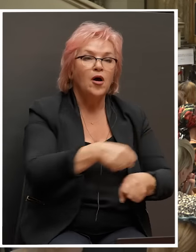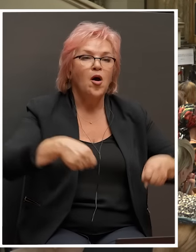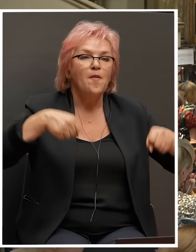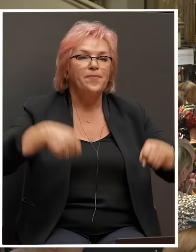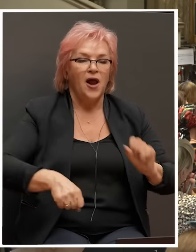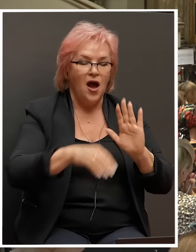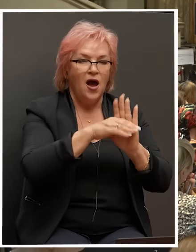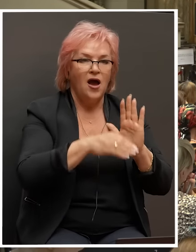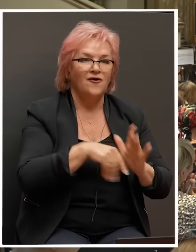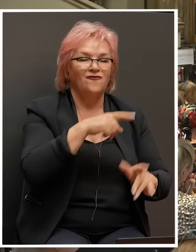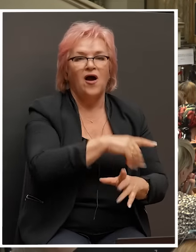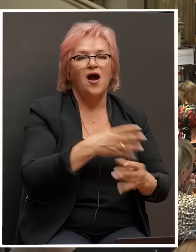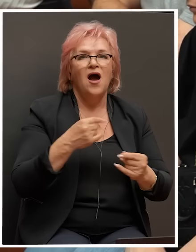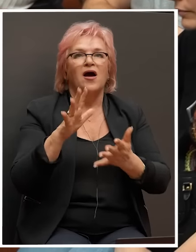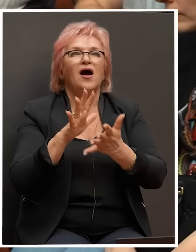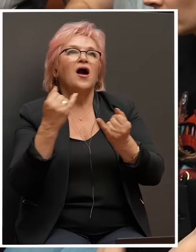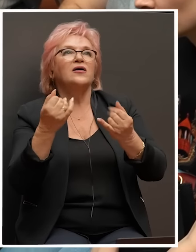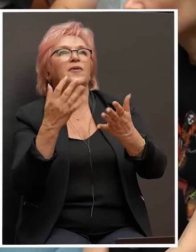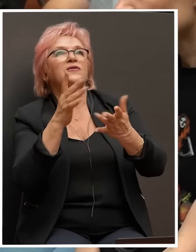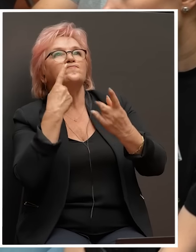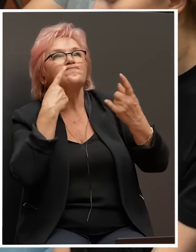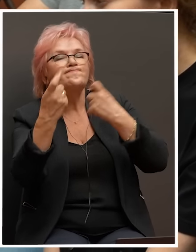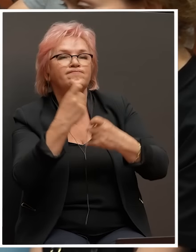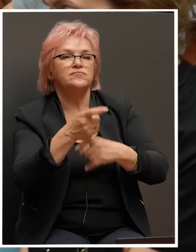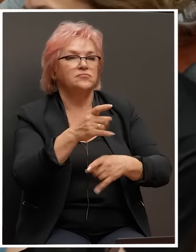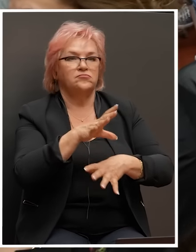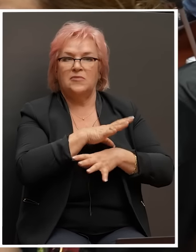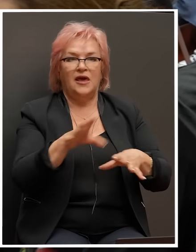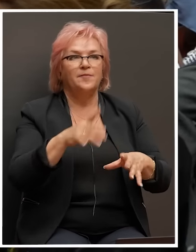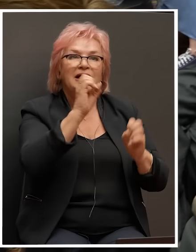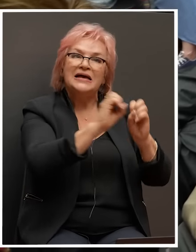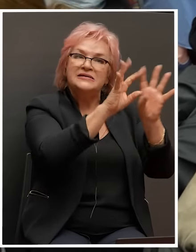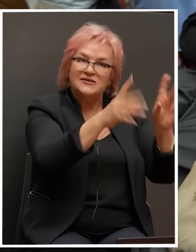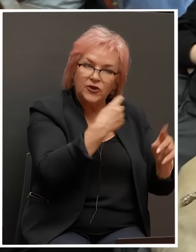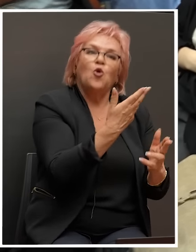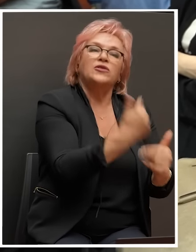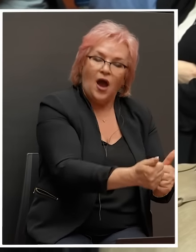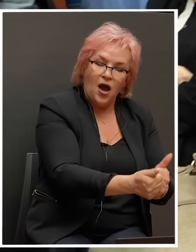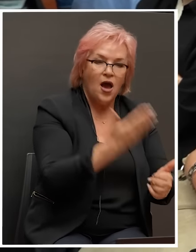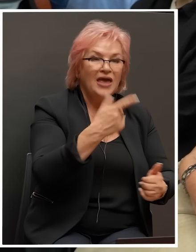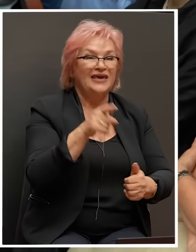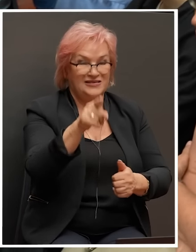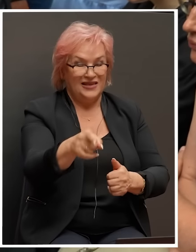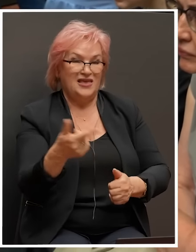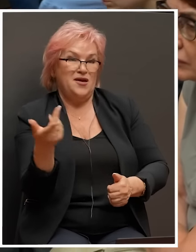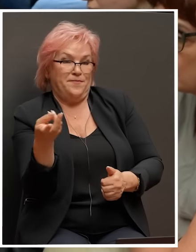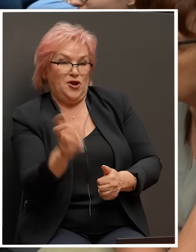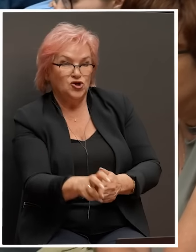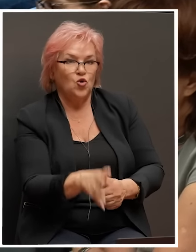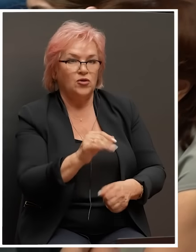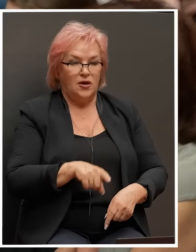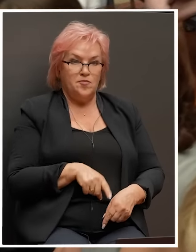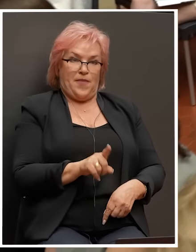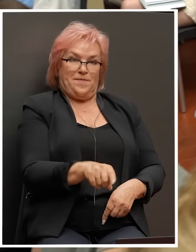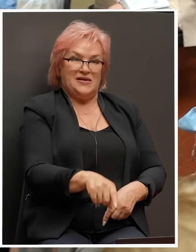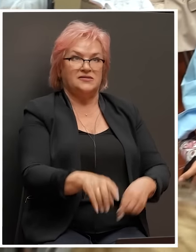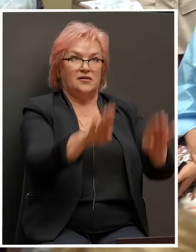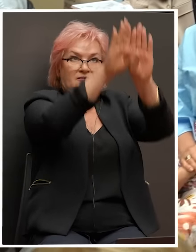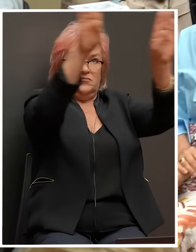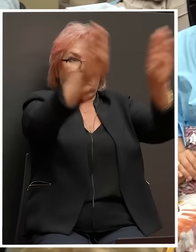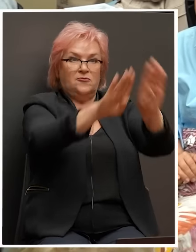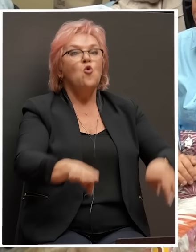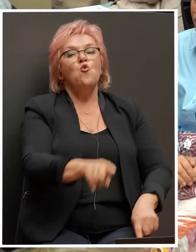отсутствовало понятие богохульства. В нем было понятие оскорбления святынь. То есть, если бы ты пришел и, условно, грубо говоря, помочился на алтарь